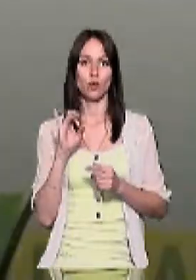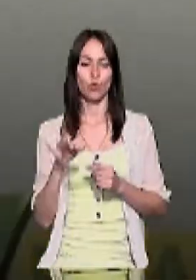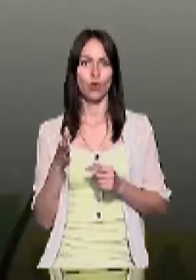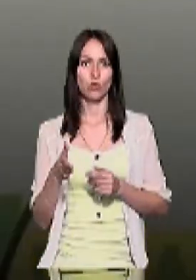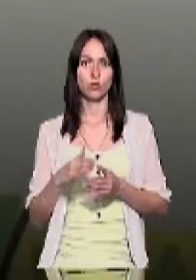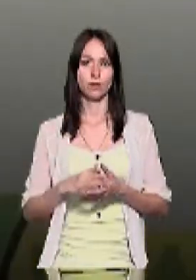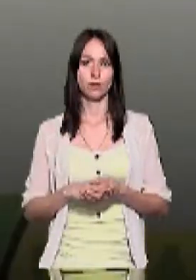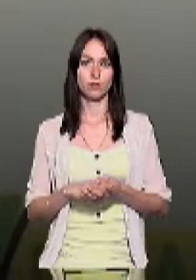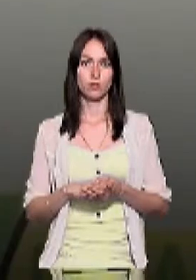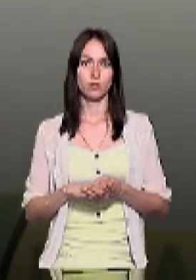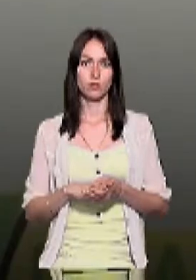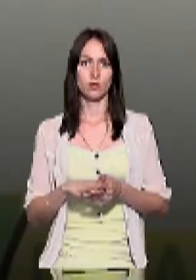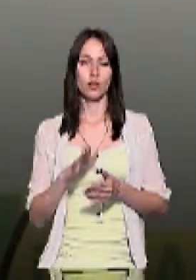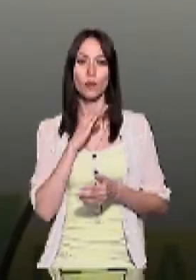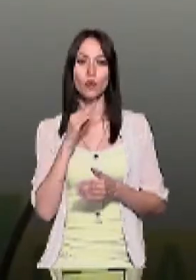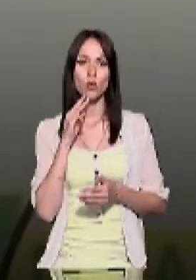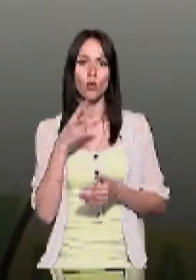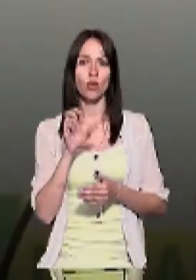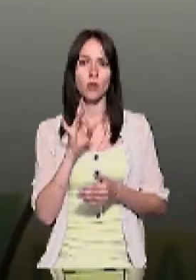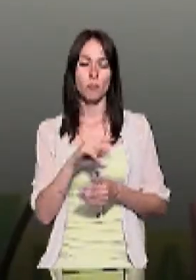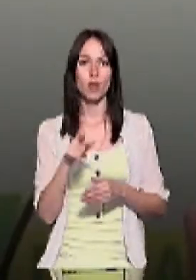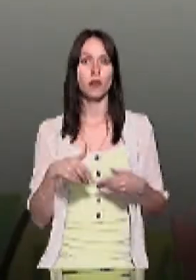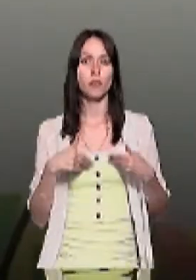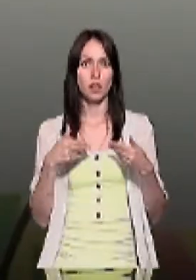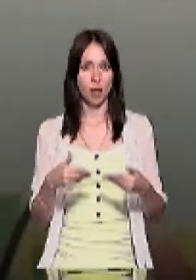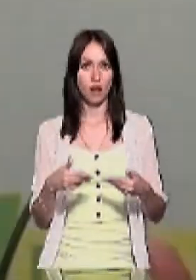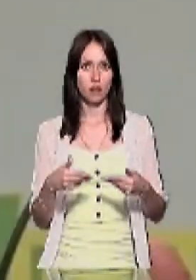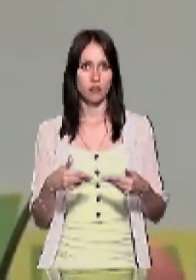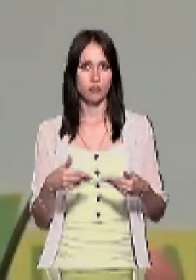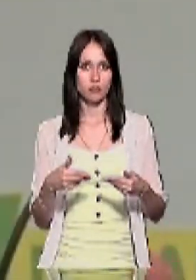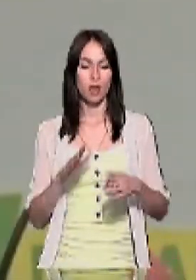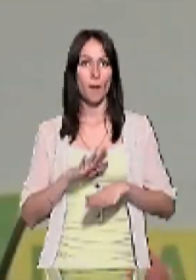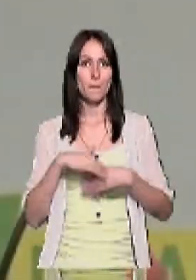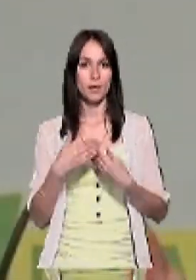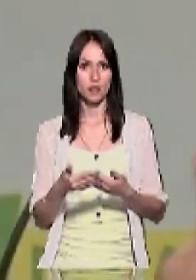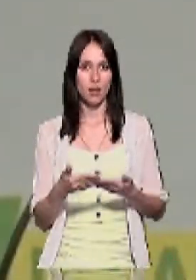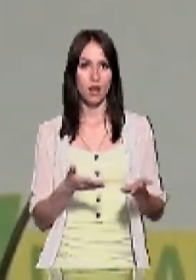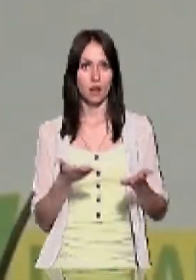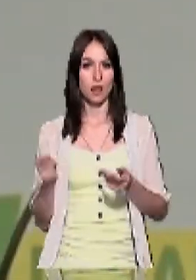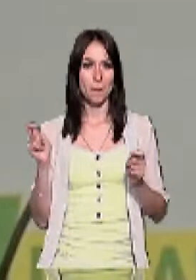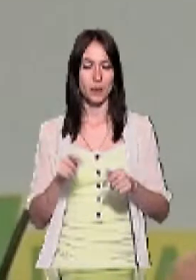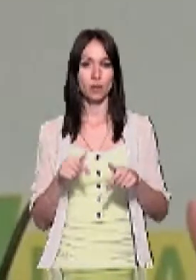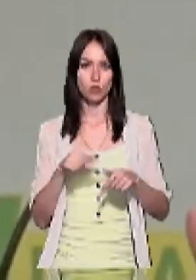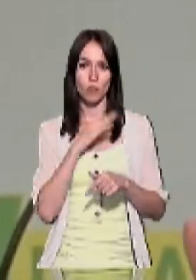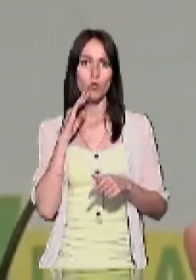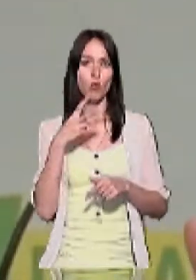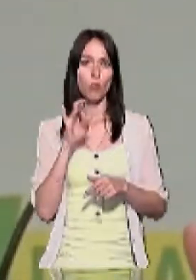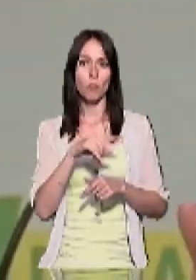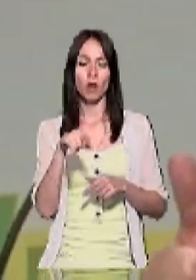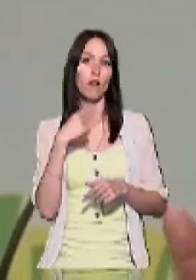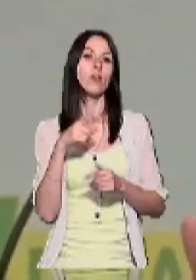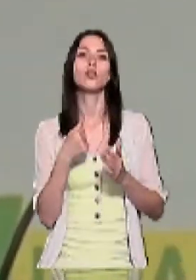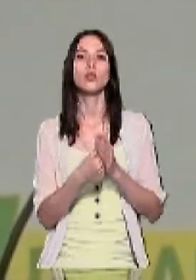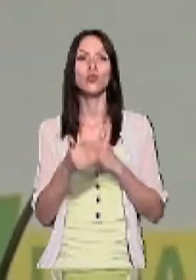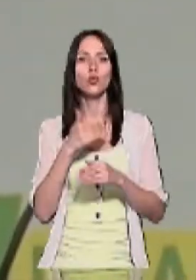Многим мерам пропонували приїхати сюди. Ми багатьом мерам пропонували приїхати сюди, але багато мерів кажуть, ви до Майдану,